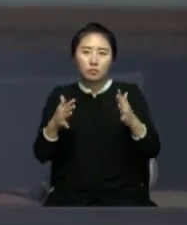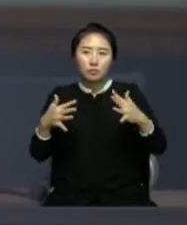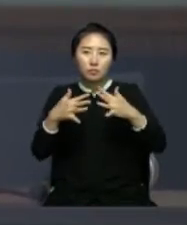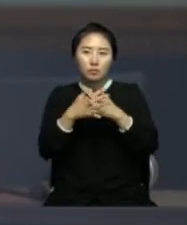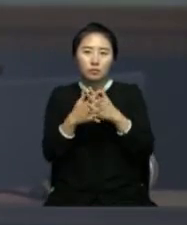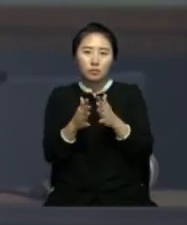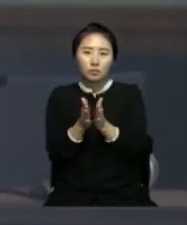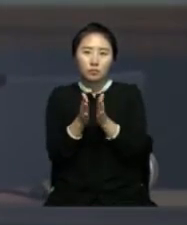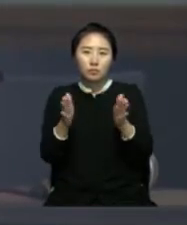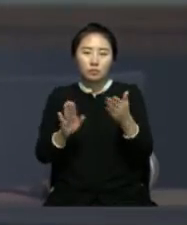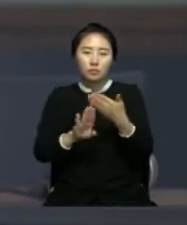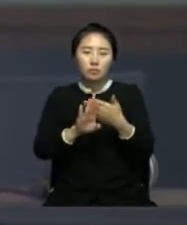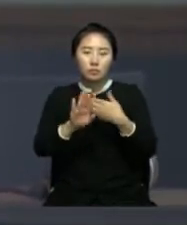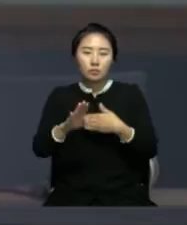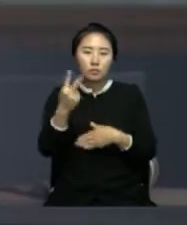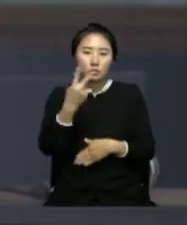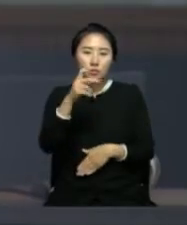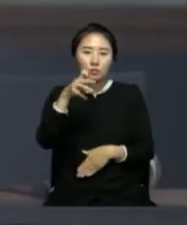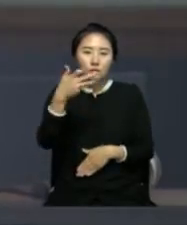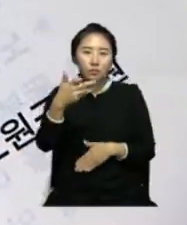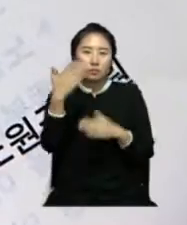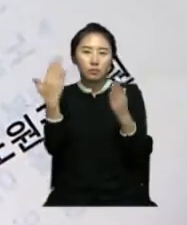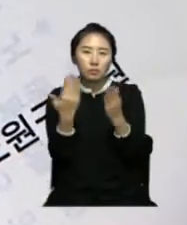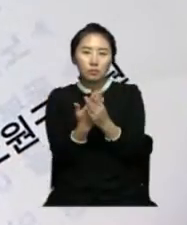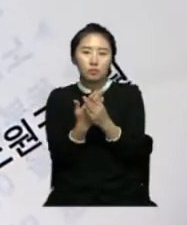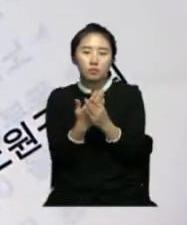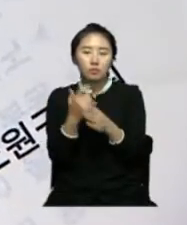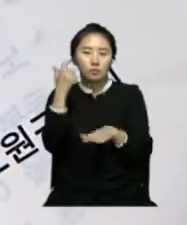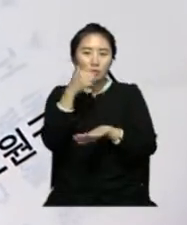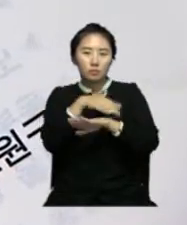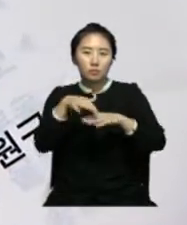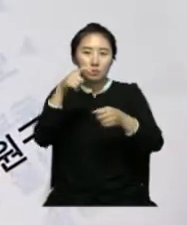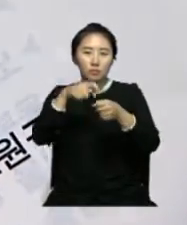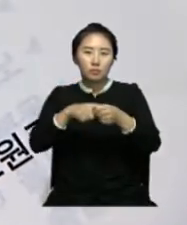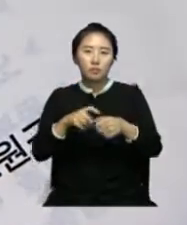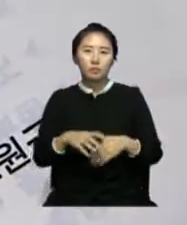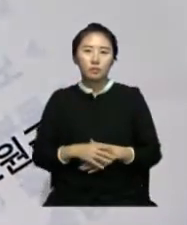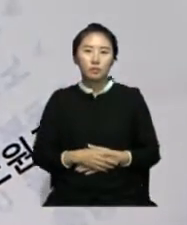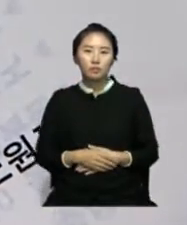첫 삽을 뜬 뒤 오는 2018년 말께 완공을